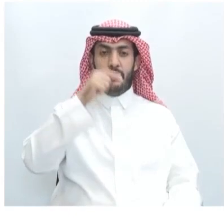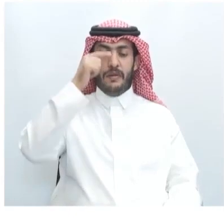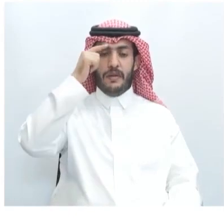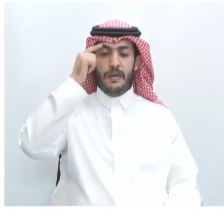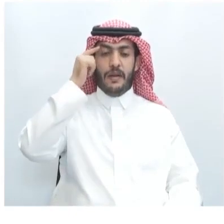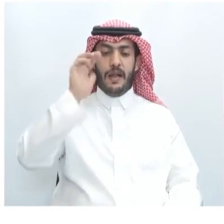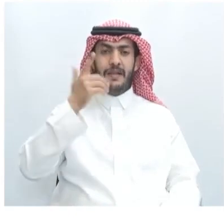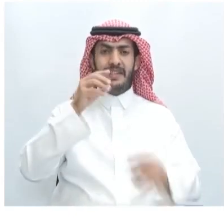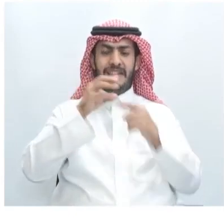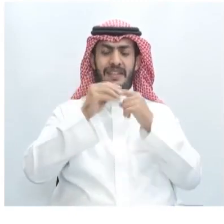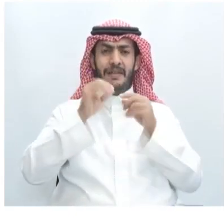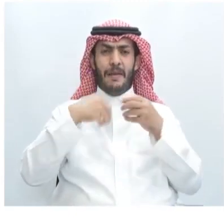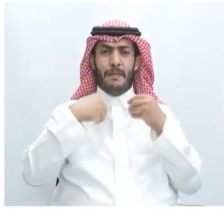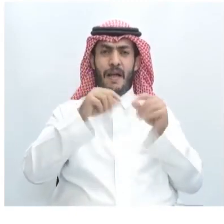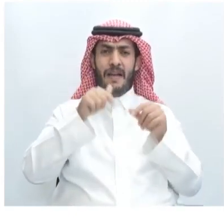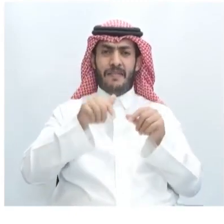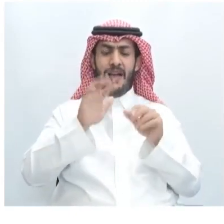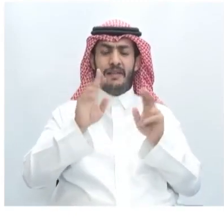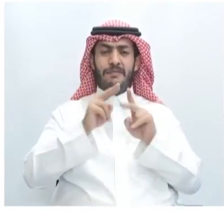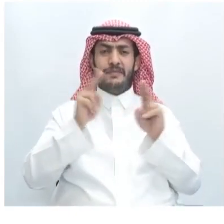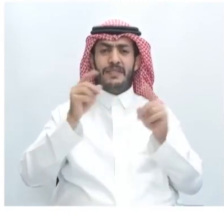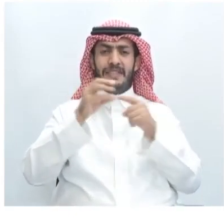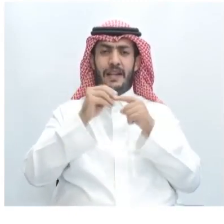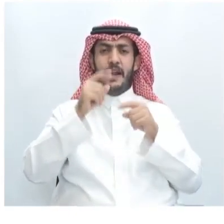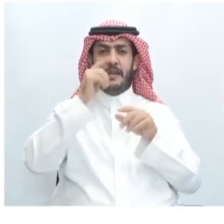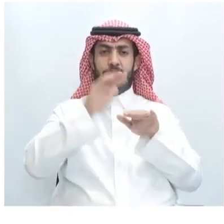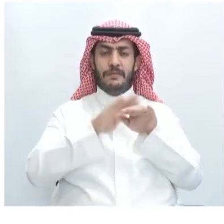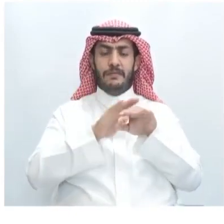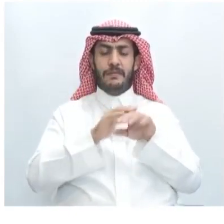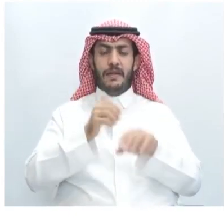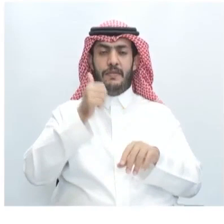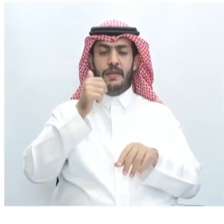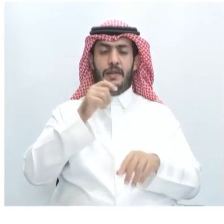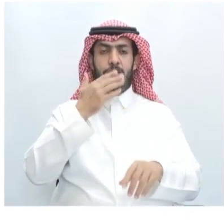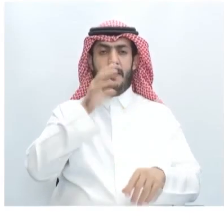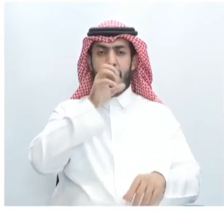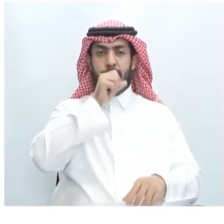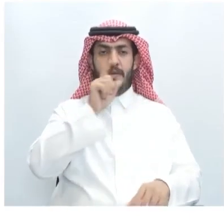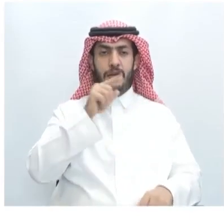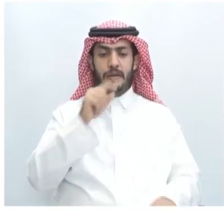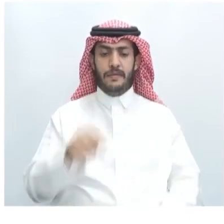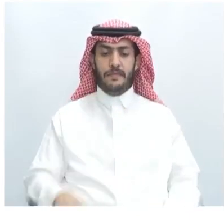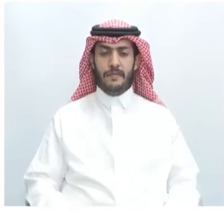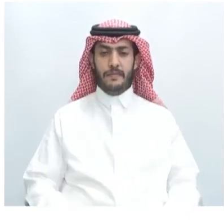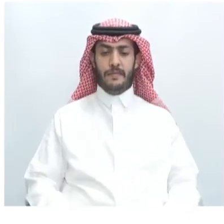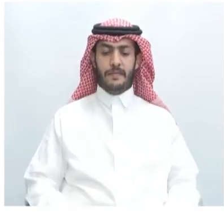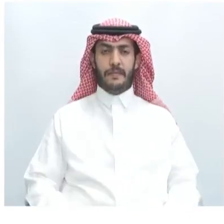عيب في سلعتك ان تبينها لاخيك ان تبينها لاخيك